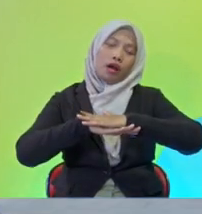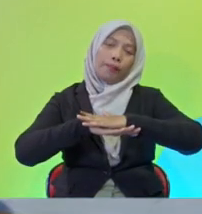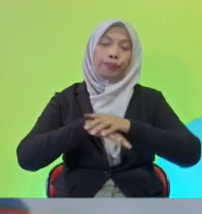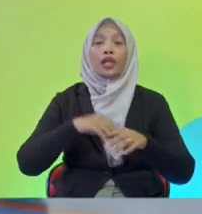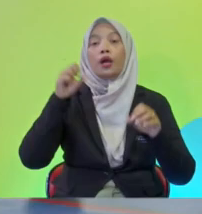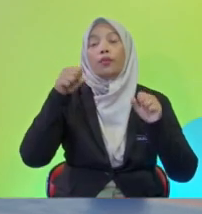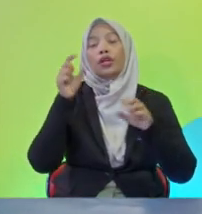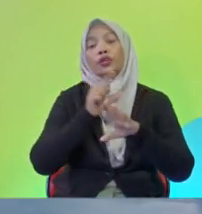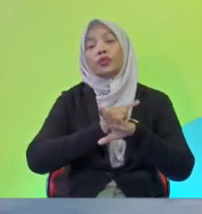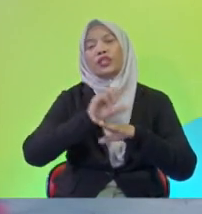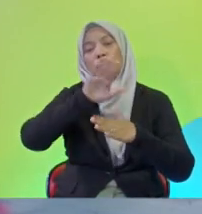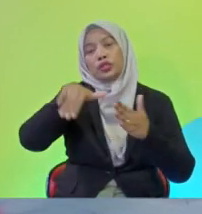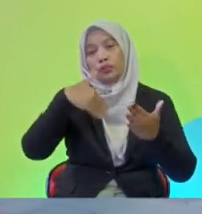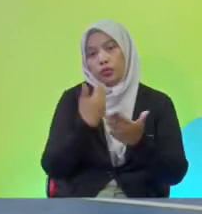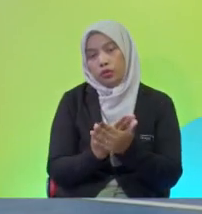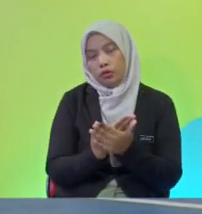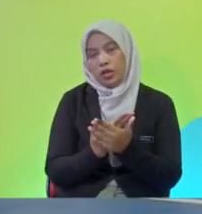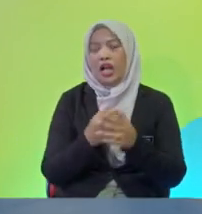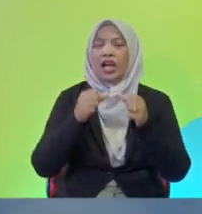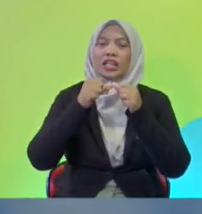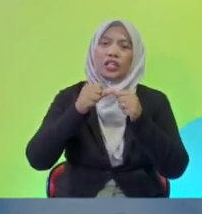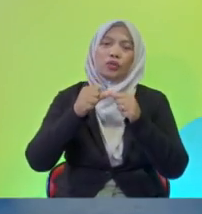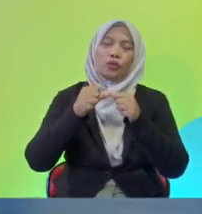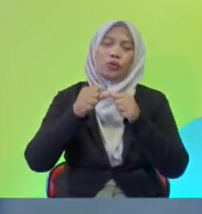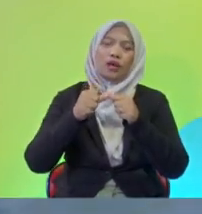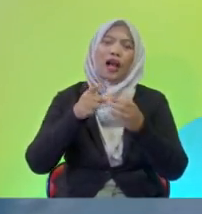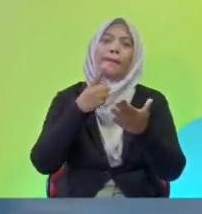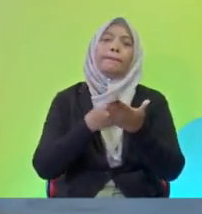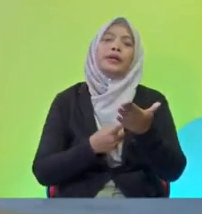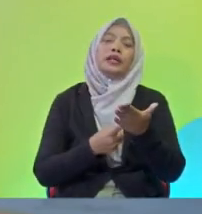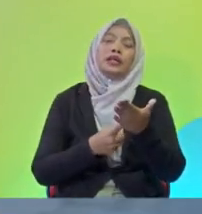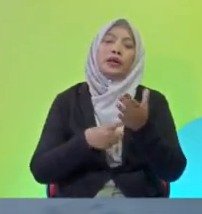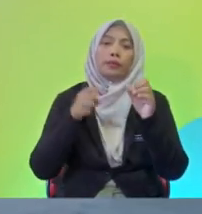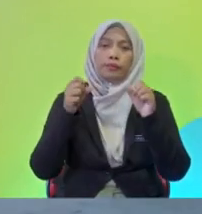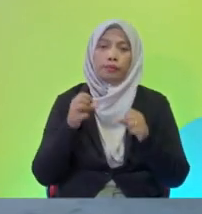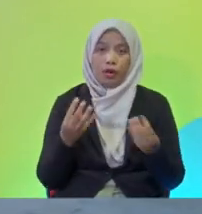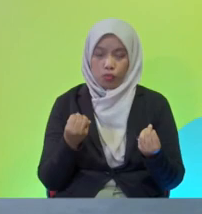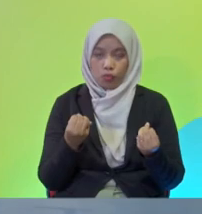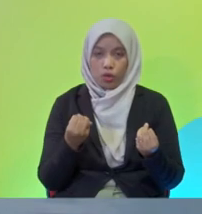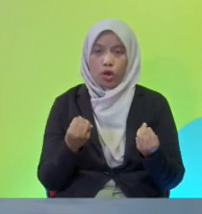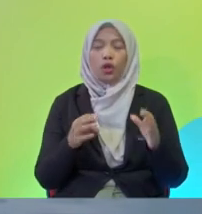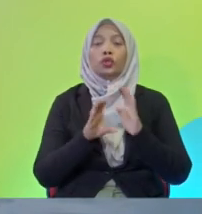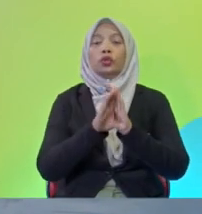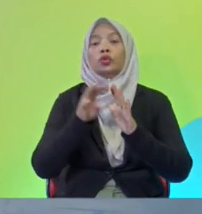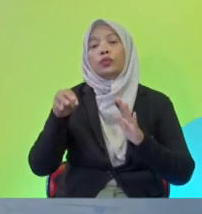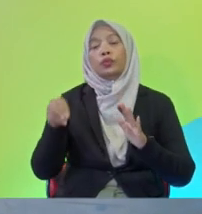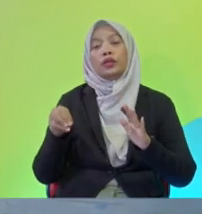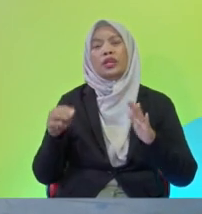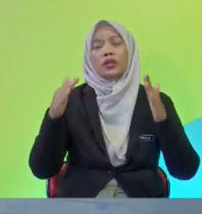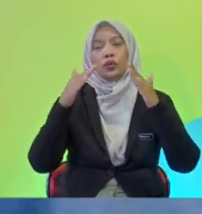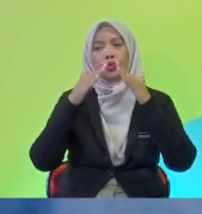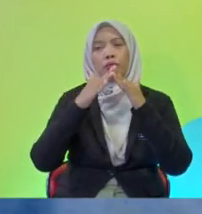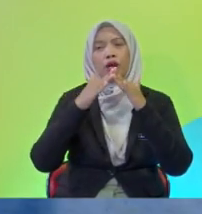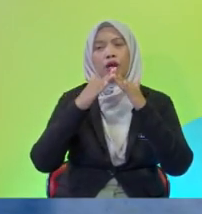itu boleh digunapakai semua. Ikut orang kata strategi dan ikut kesesuaian. Contoh pula, kalau bulat murid-murid di rumah,